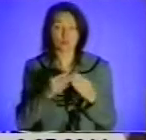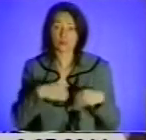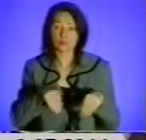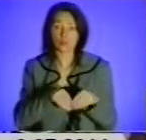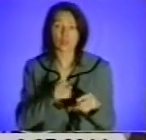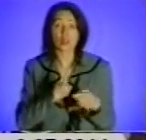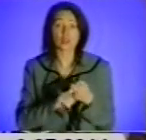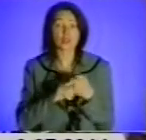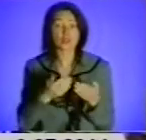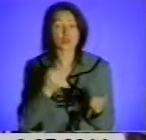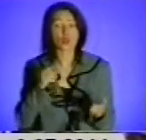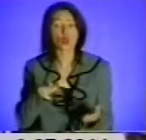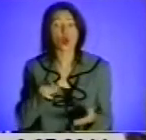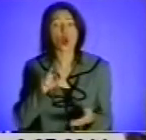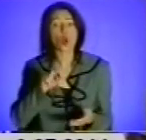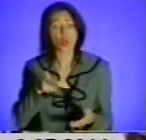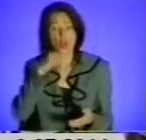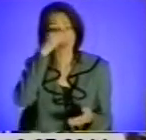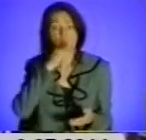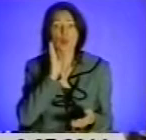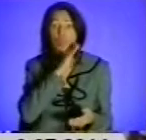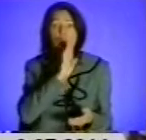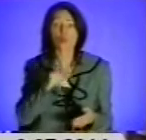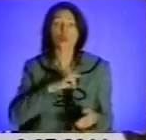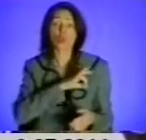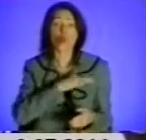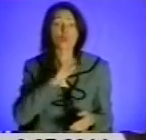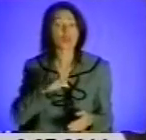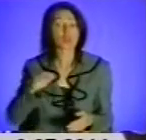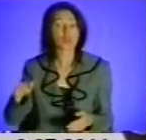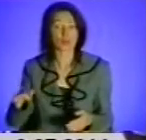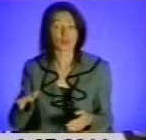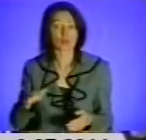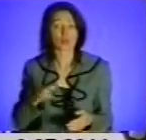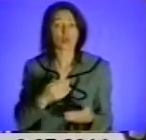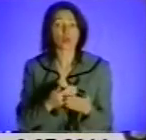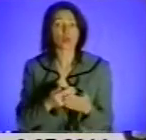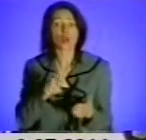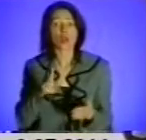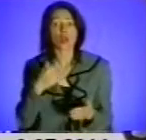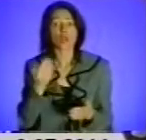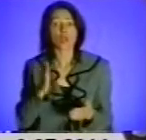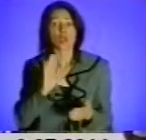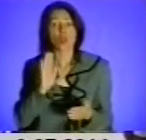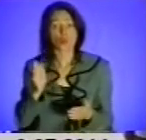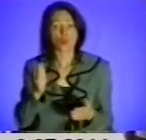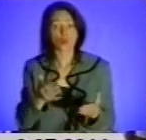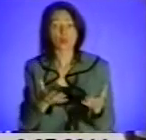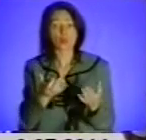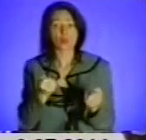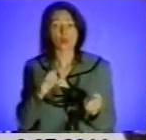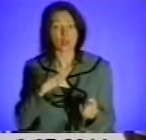як батьки будуть виховувати дитину, тобто, як вони безумовно будуть її